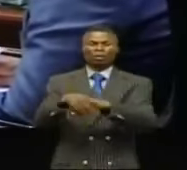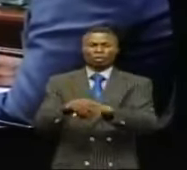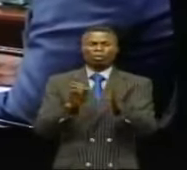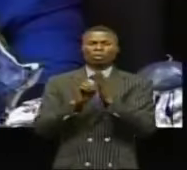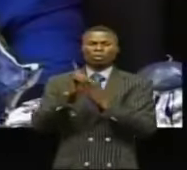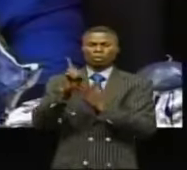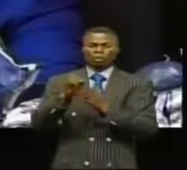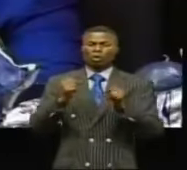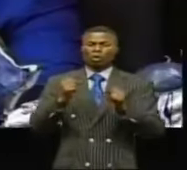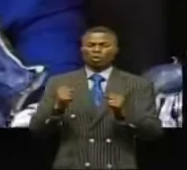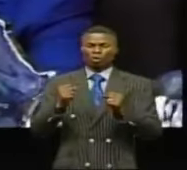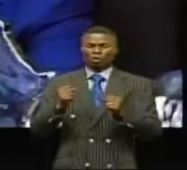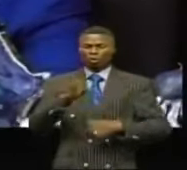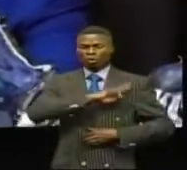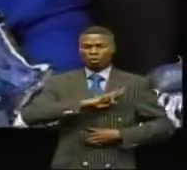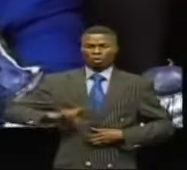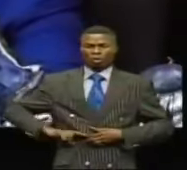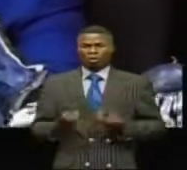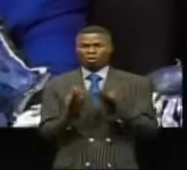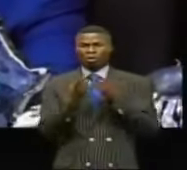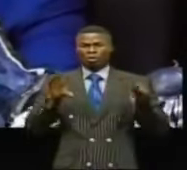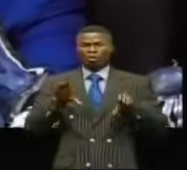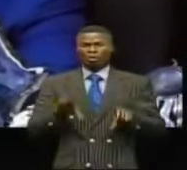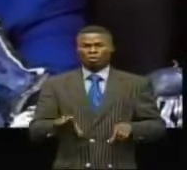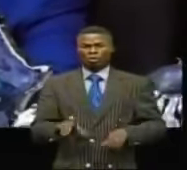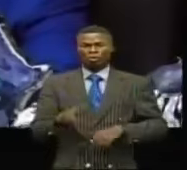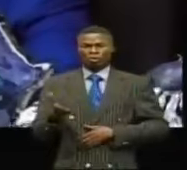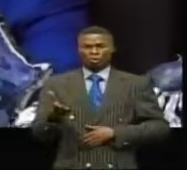développement durable de la République démocratique du Congo.